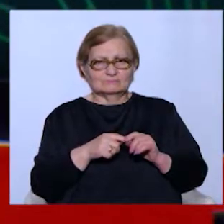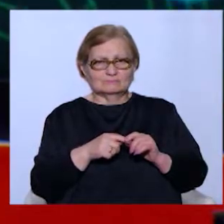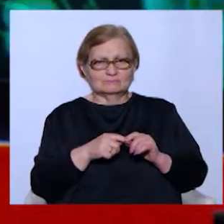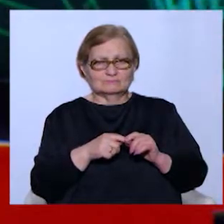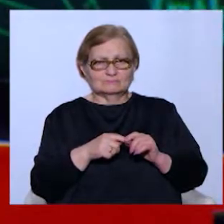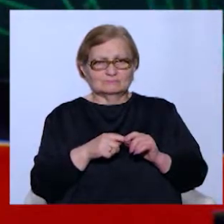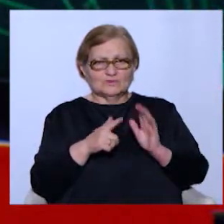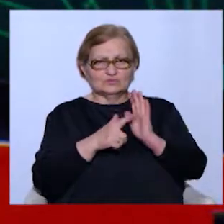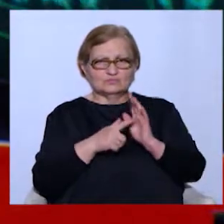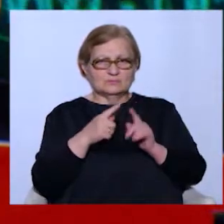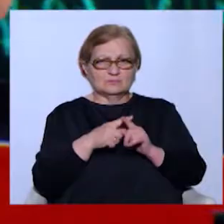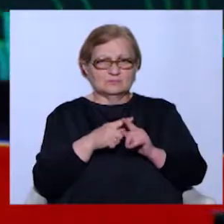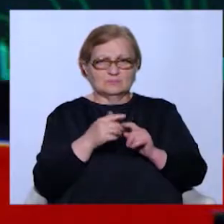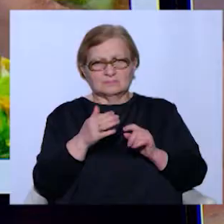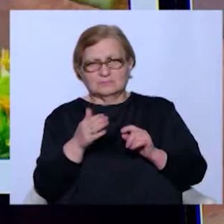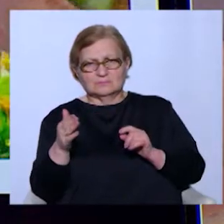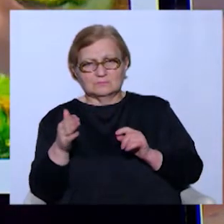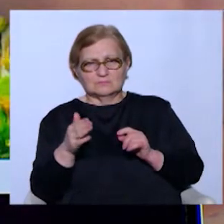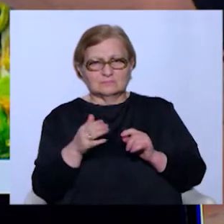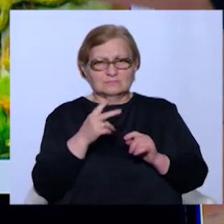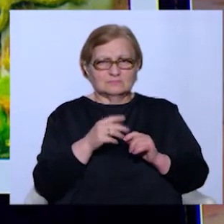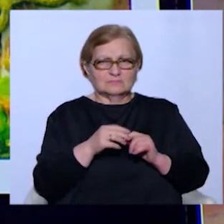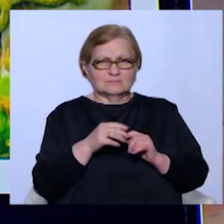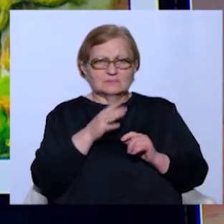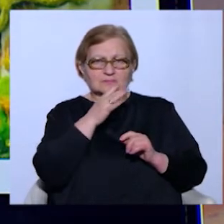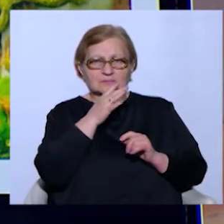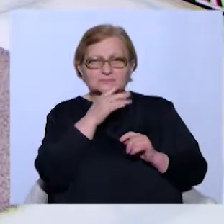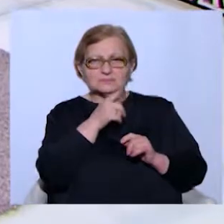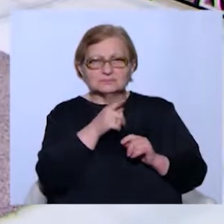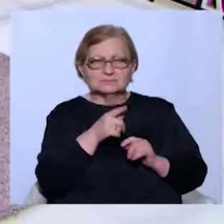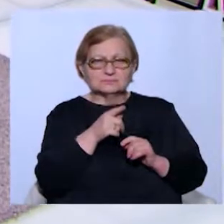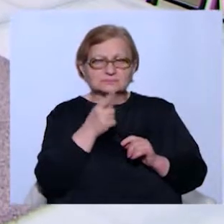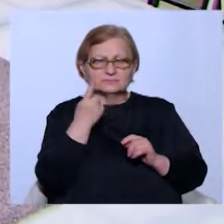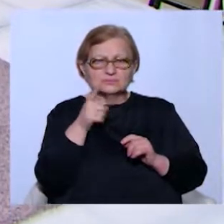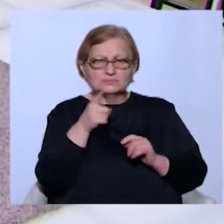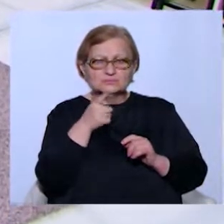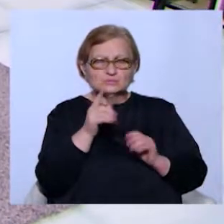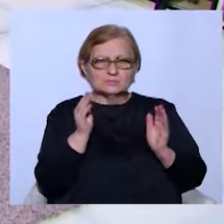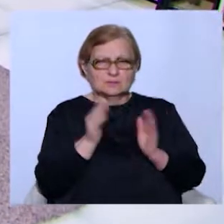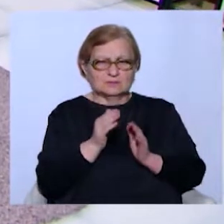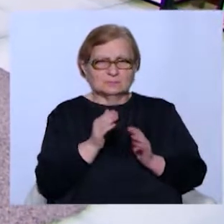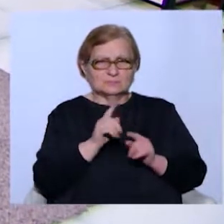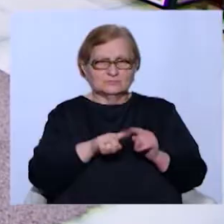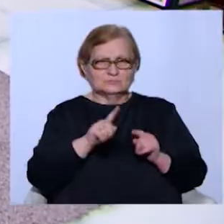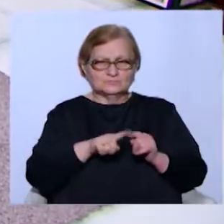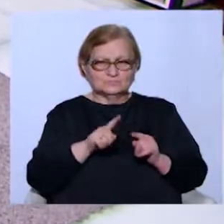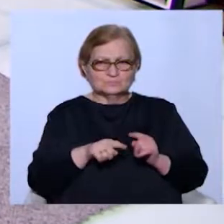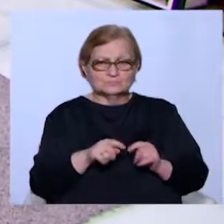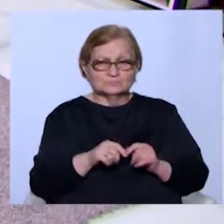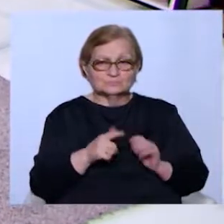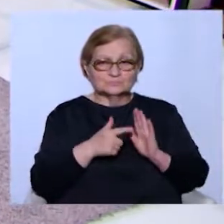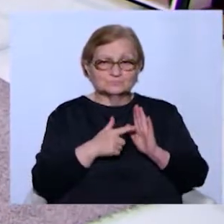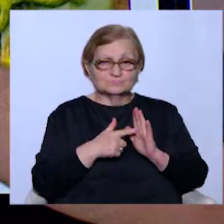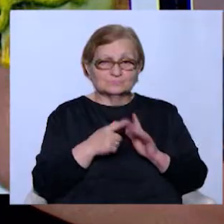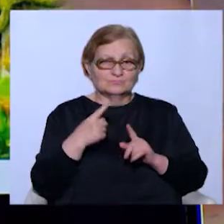1. 10-ია. ისევ მარჯვნივ გავუხვიოთ. დრო რამდენი გვაქვს? ვაიმე, 1 წუთზე ნაკლები. ჩქარა, ჩქარა, ვიჩქაროთ.